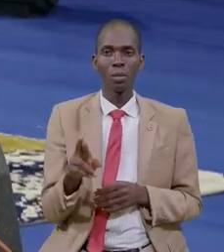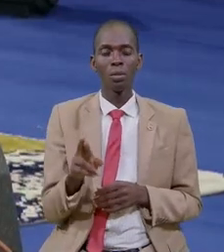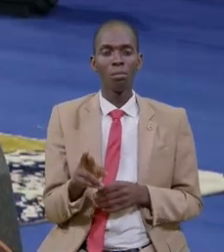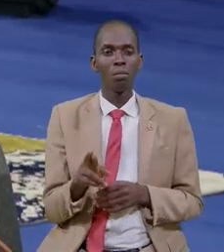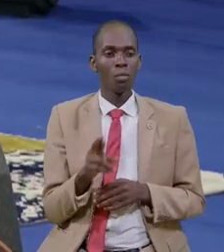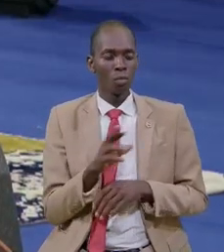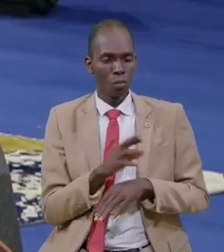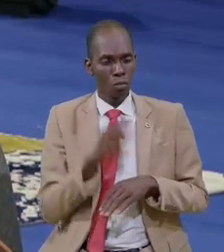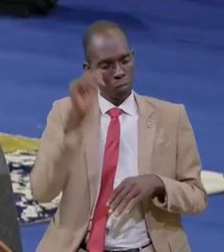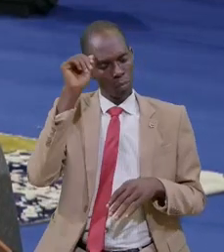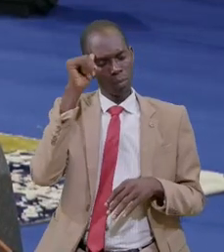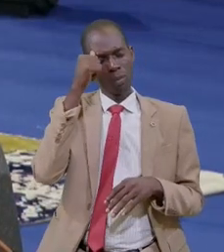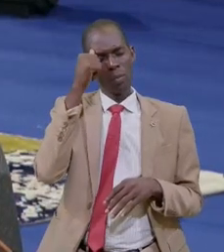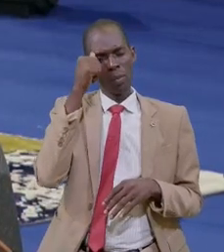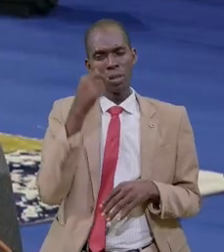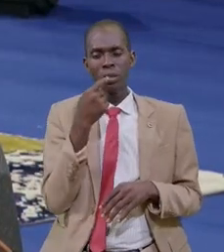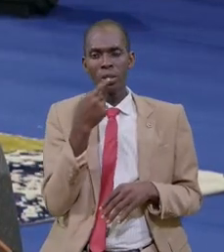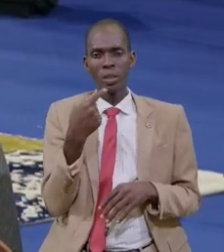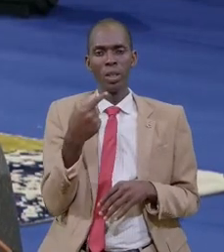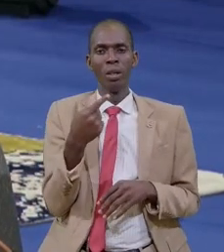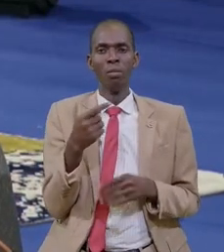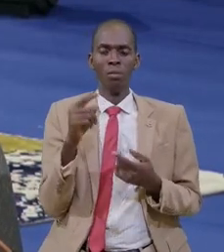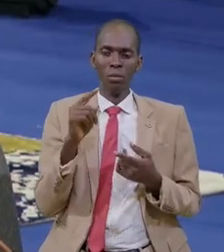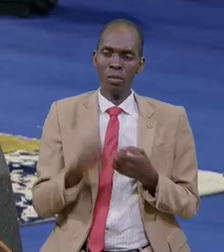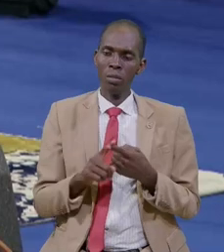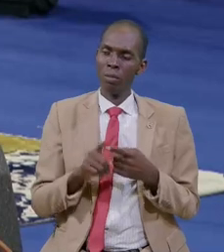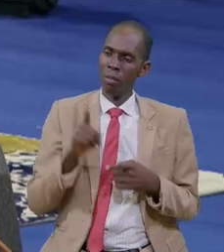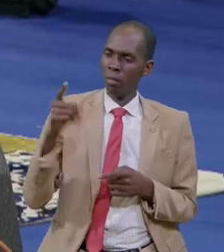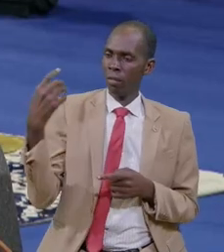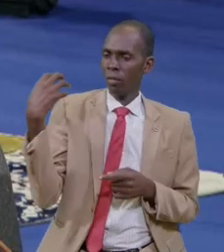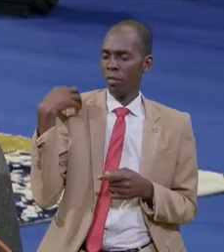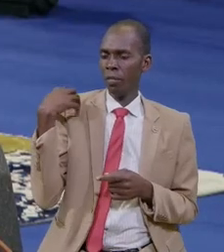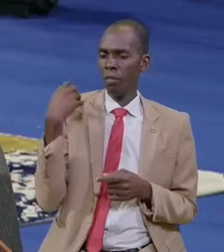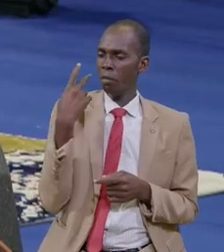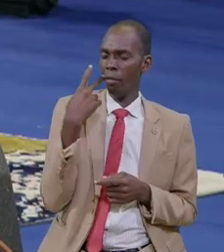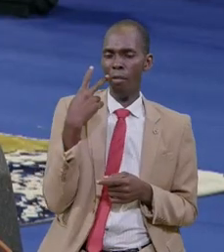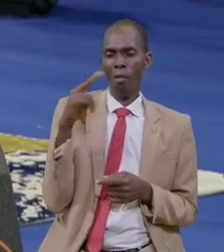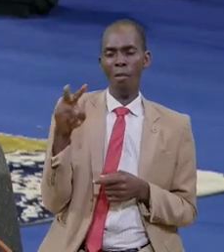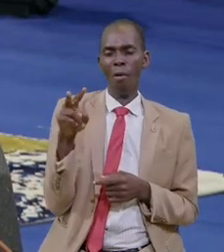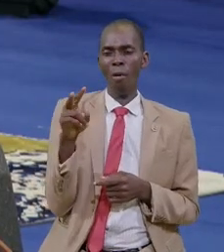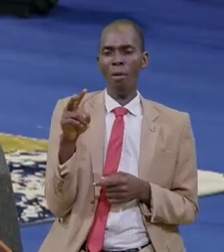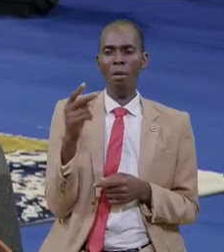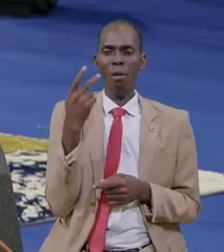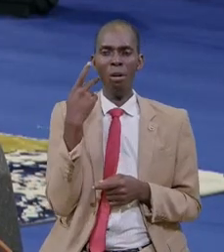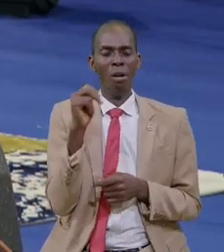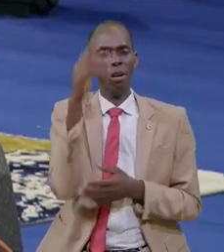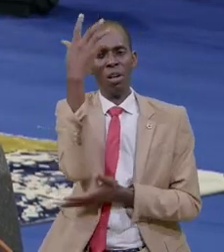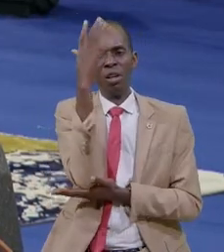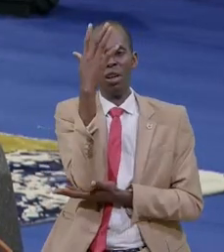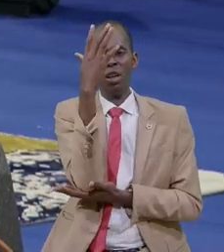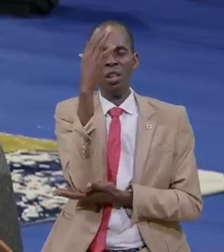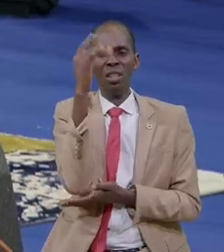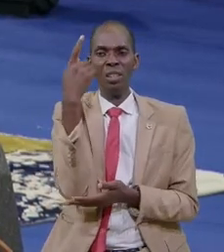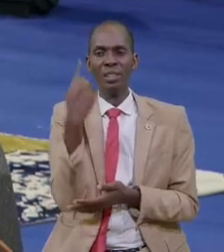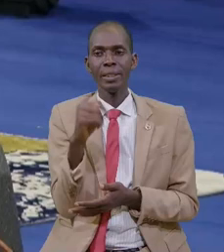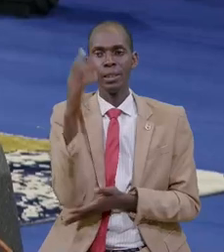qui s'était passé, dit à Jésus, « Rabbi, regarde le